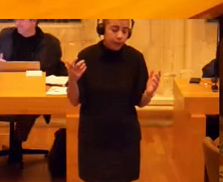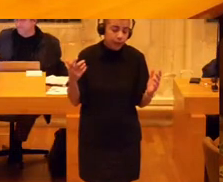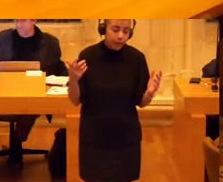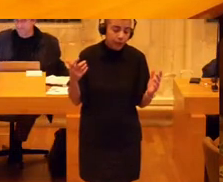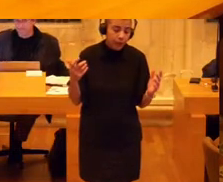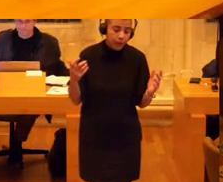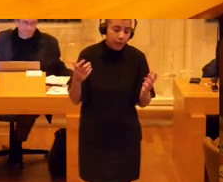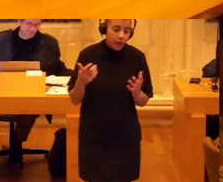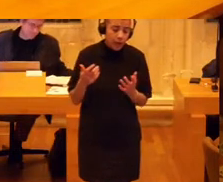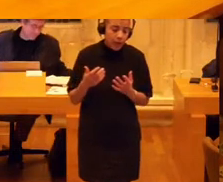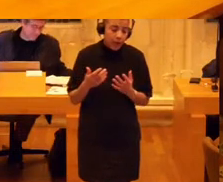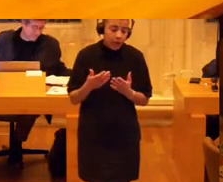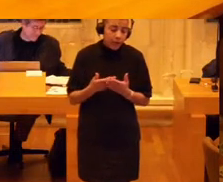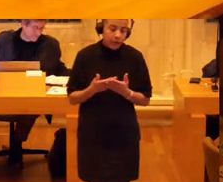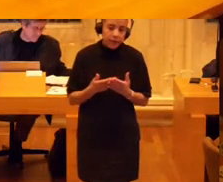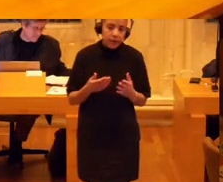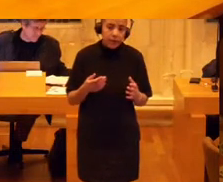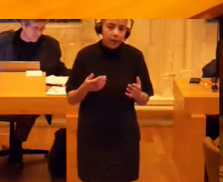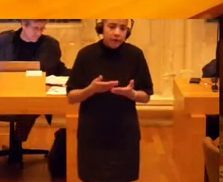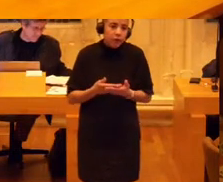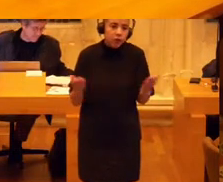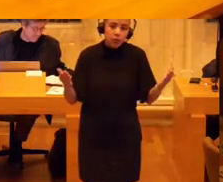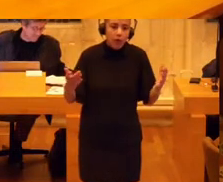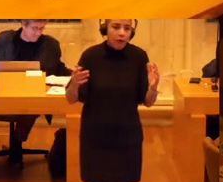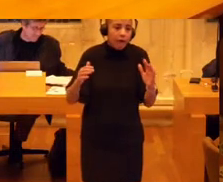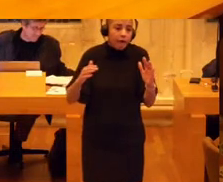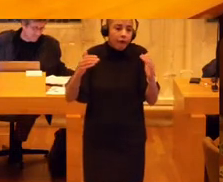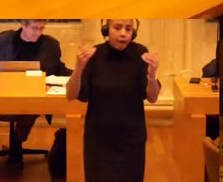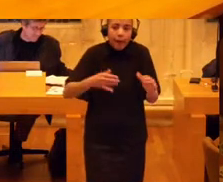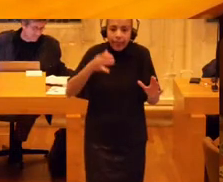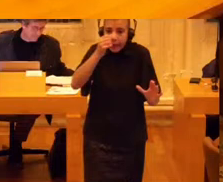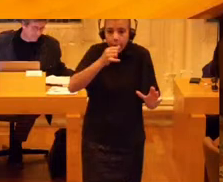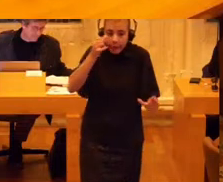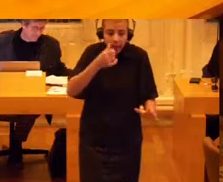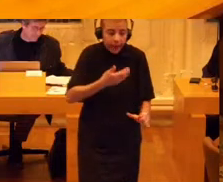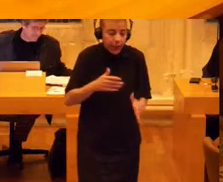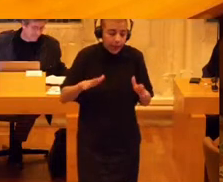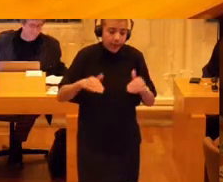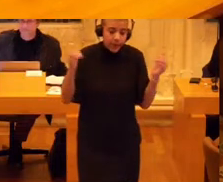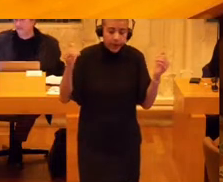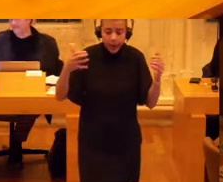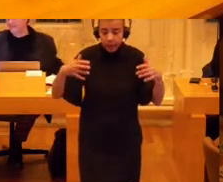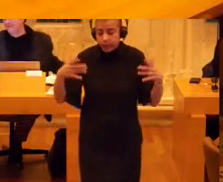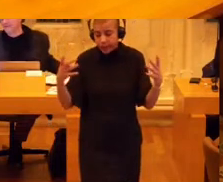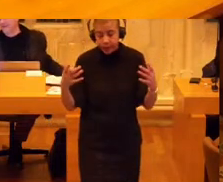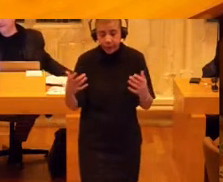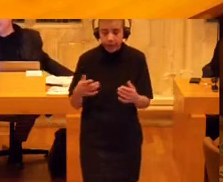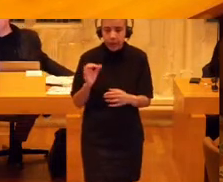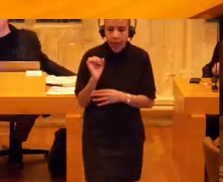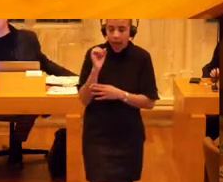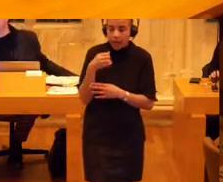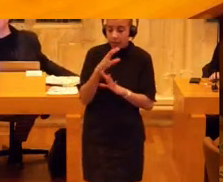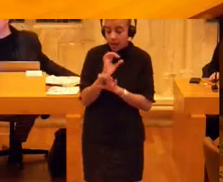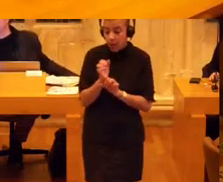Quand les postures remplacent... Non, mais faut arrêter les conneries, quoi, en clair. Bon, alors, la rue du Marais, ensuite.